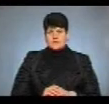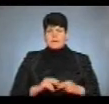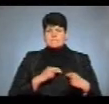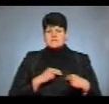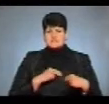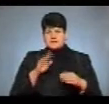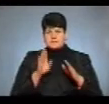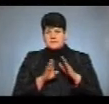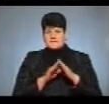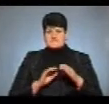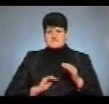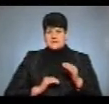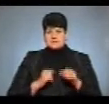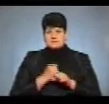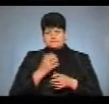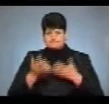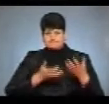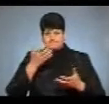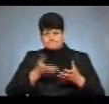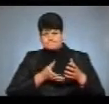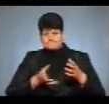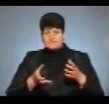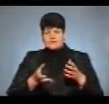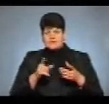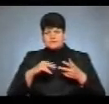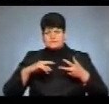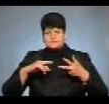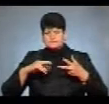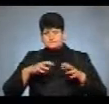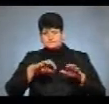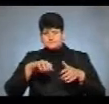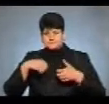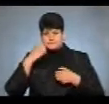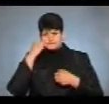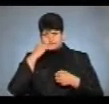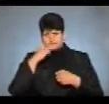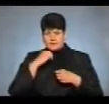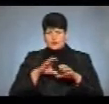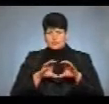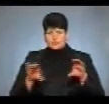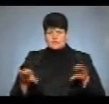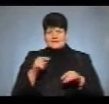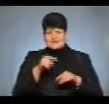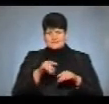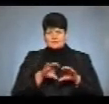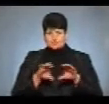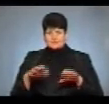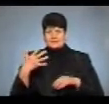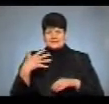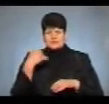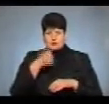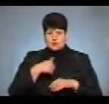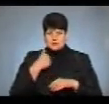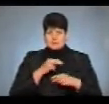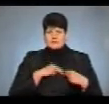Працівники підрядної фірми риють котлован. Вони демонтовують старі труби. Цим трубам 50 років.